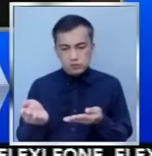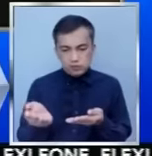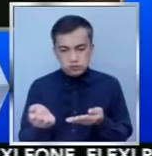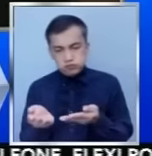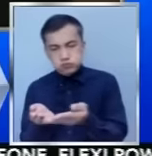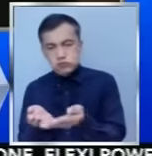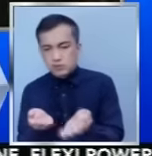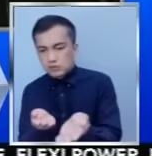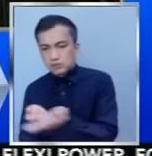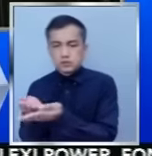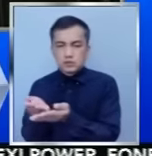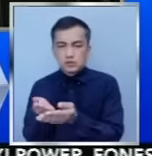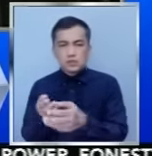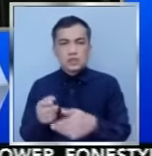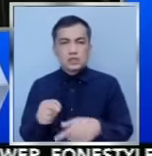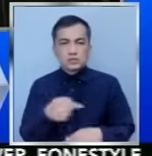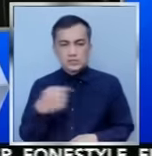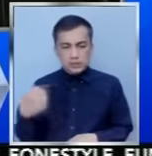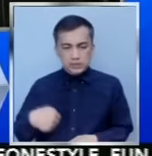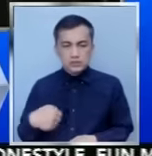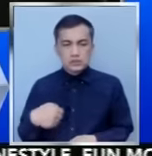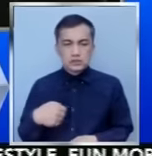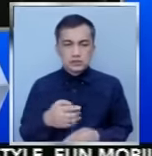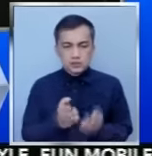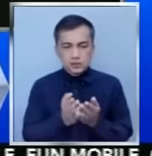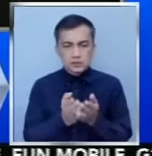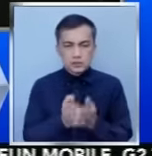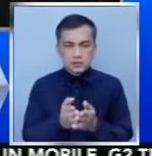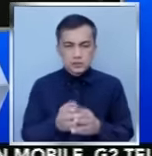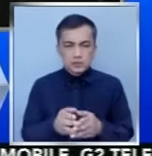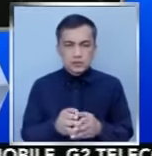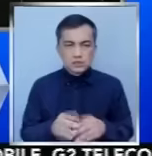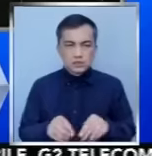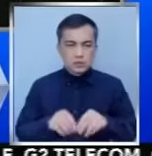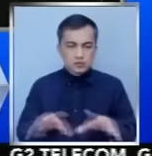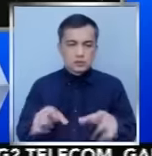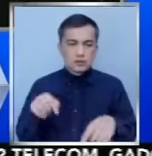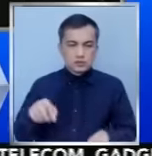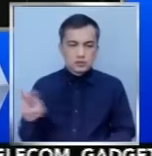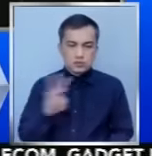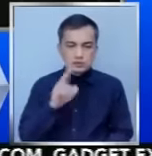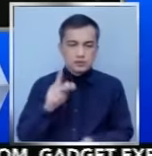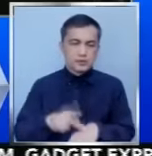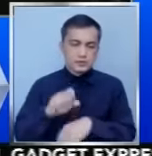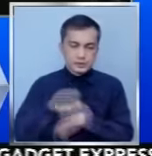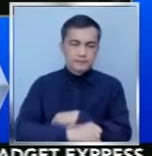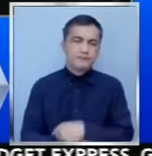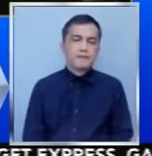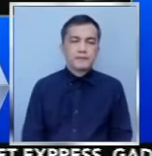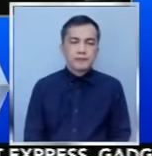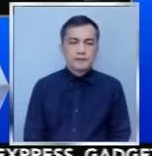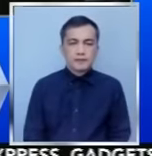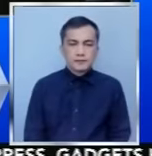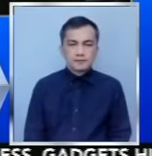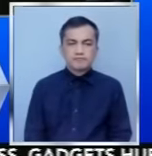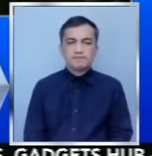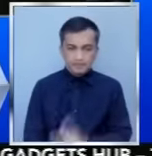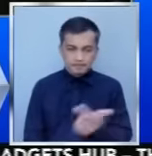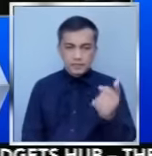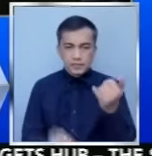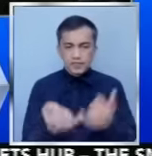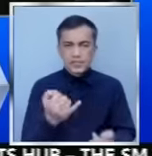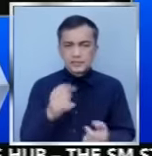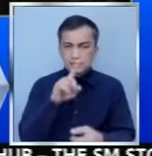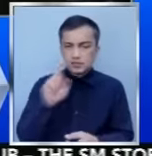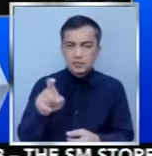isa sa mga Chinese milicia vessel na naka-deploy dito sa bahagi na ito ng West Philippines C Pia June panghuling tanong na lang So anong ending